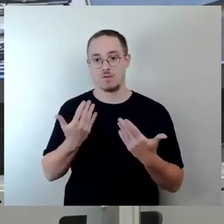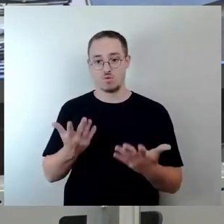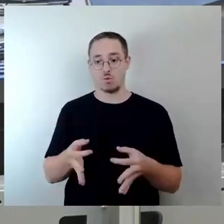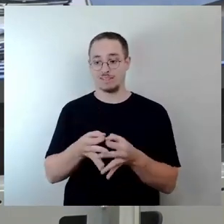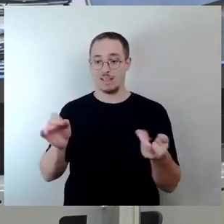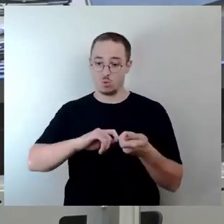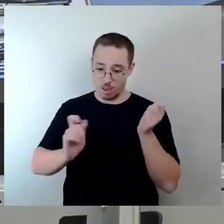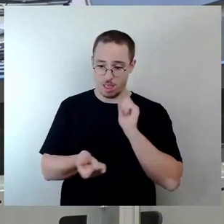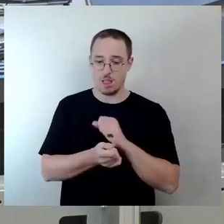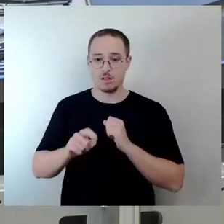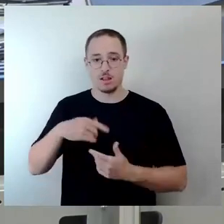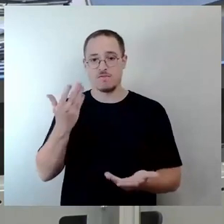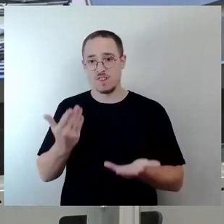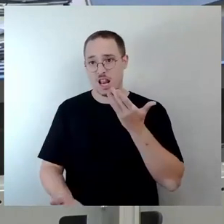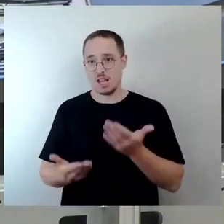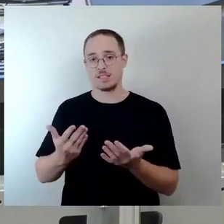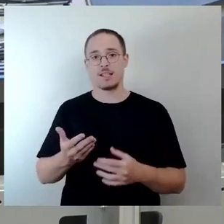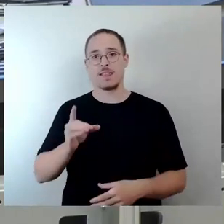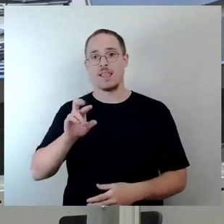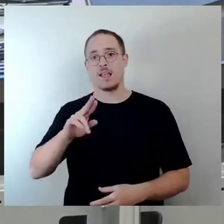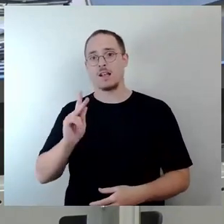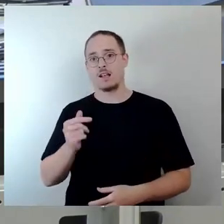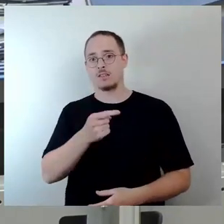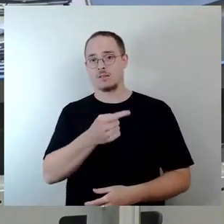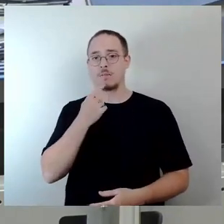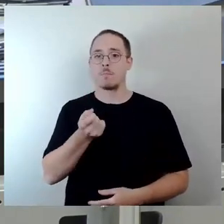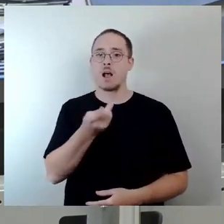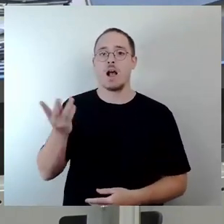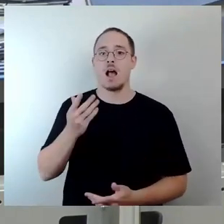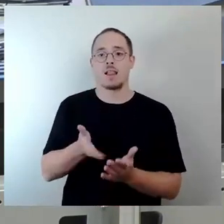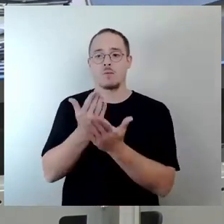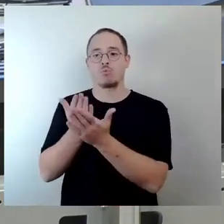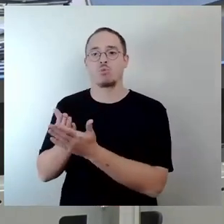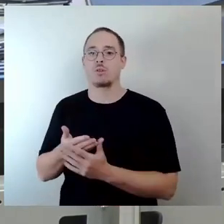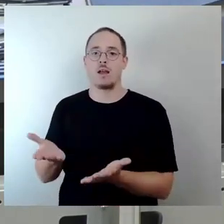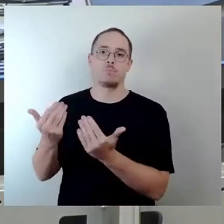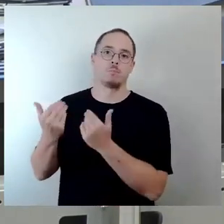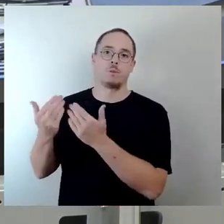DRK möglicherweise bestimmte Angebote zurückfährt. Und das wird nicht nur das DRK betreffen,